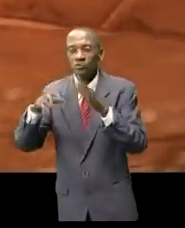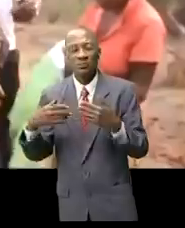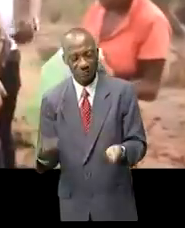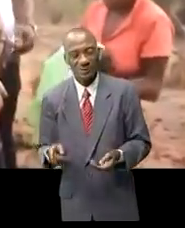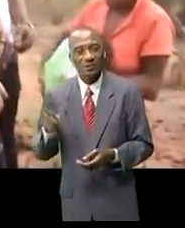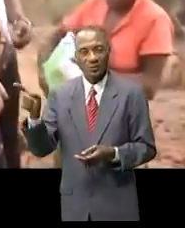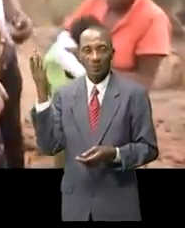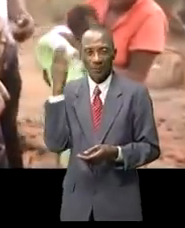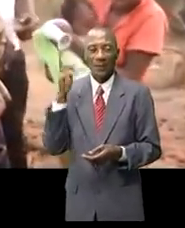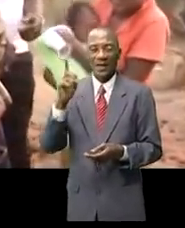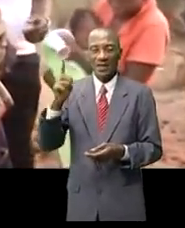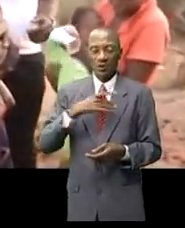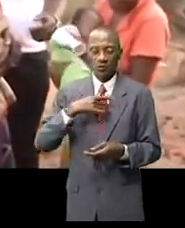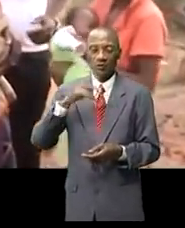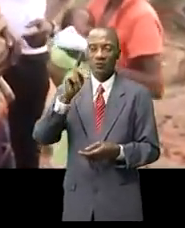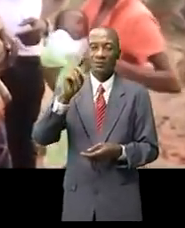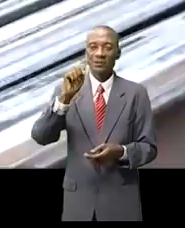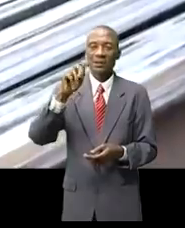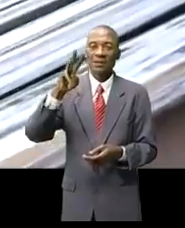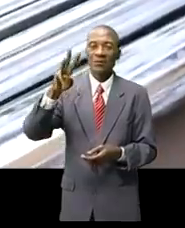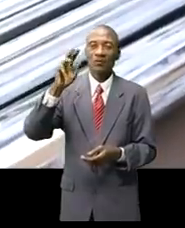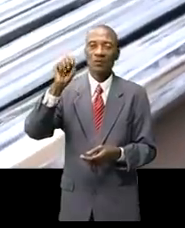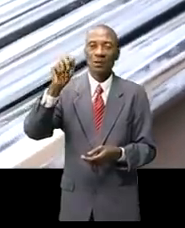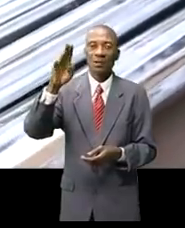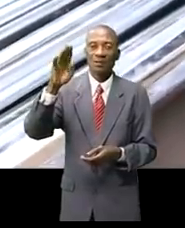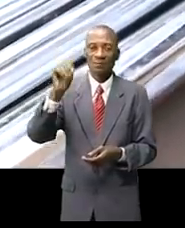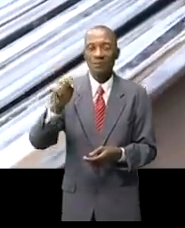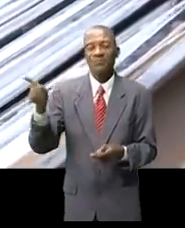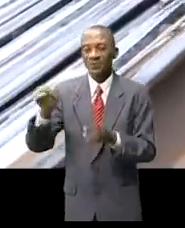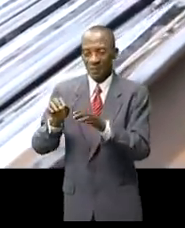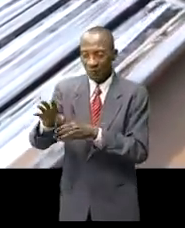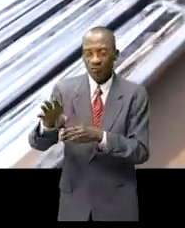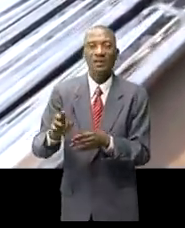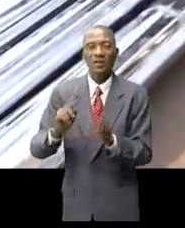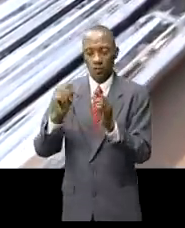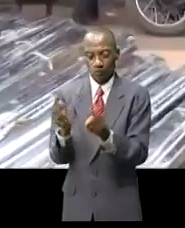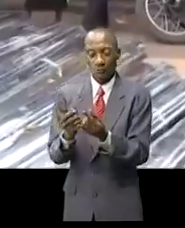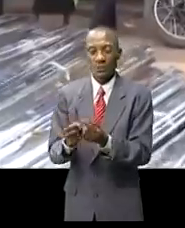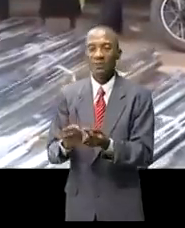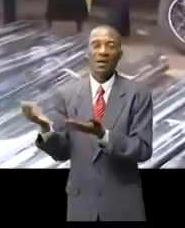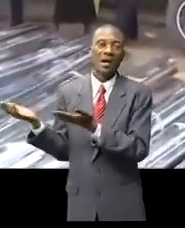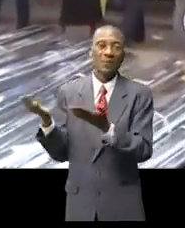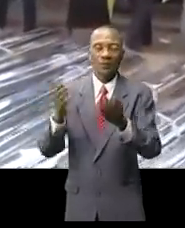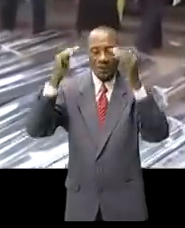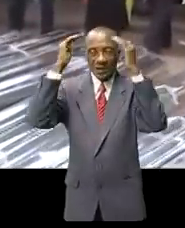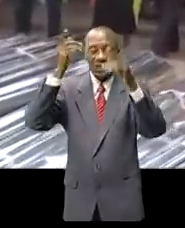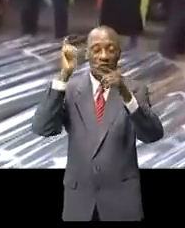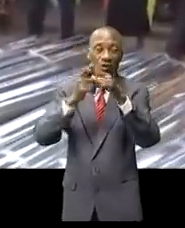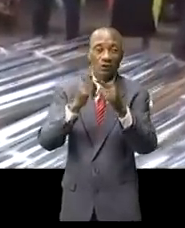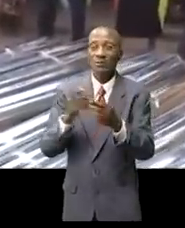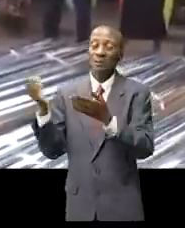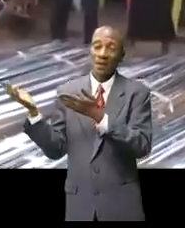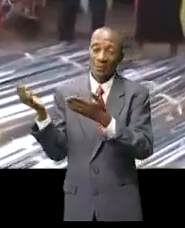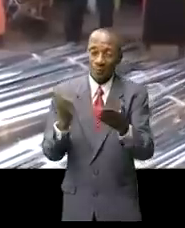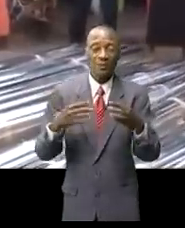pour apporter assistance à cette population. Ces gestes de générosité répondent au principe de complémentarité